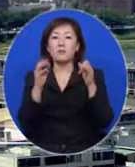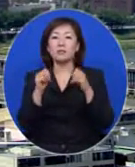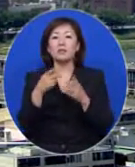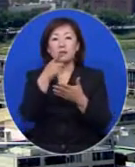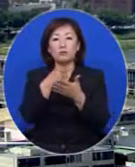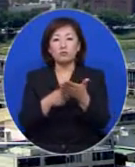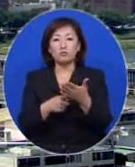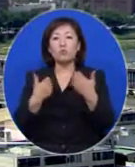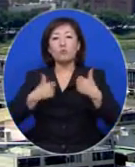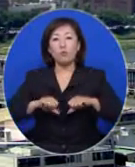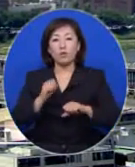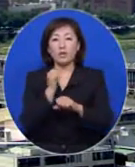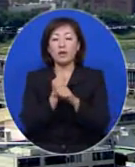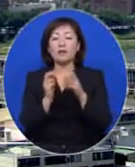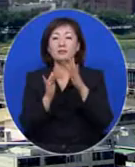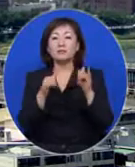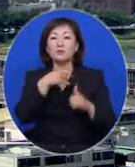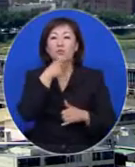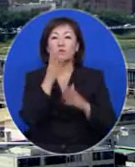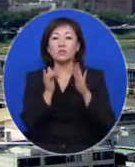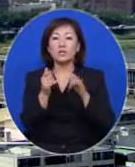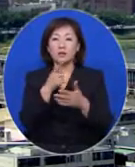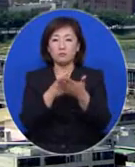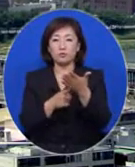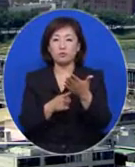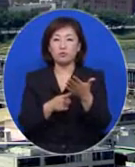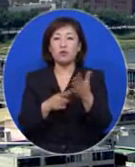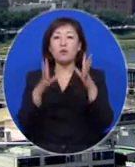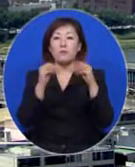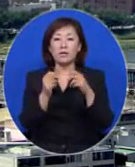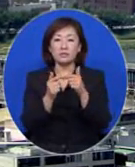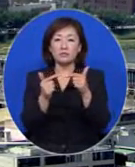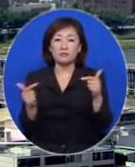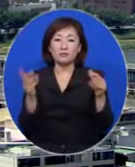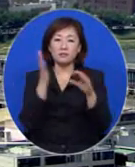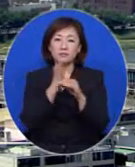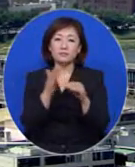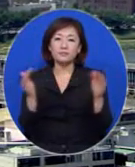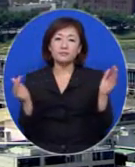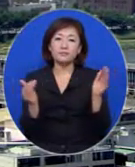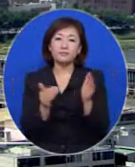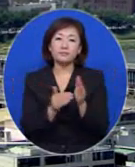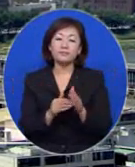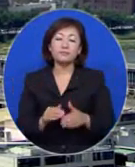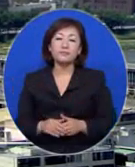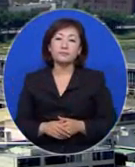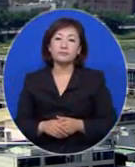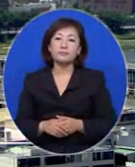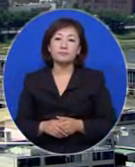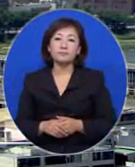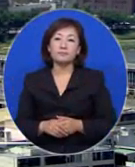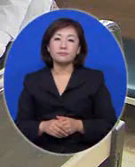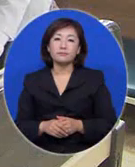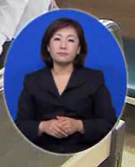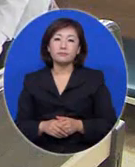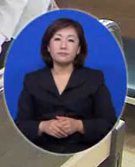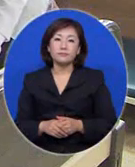포기했던 고령의 환자들이 선뜻 수술대에 오르는 일이 크게 늘고 있습니다. 건강백세 성경희 기상캐스터입니다.